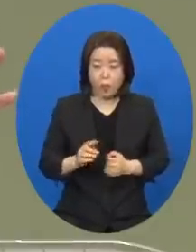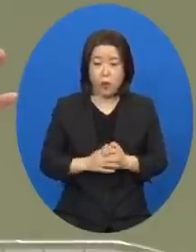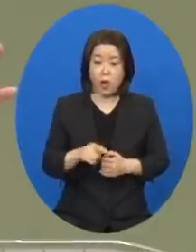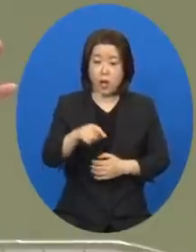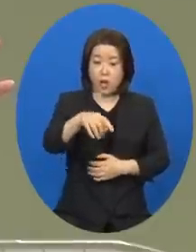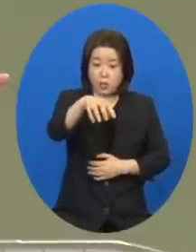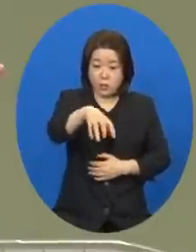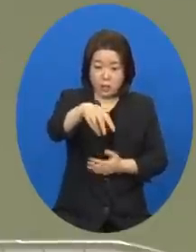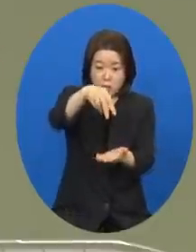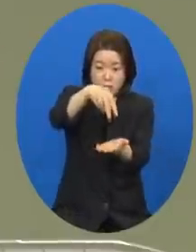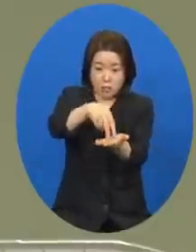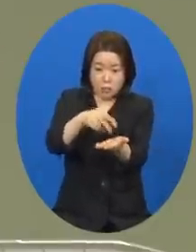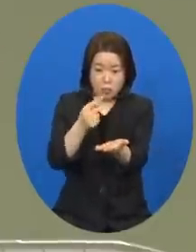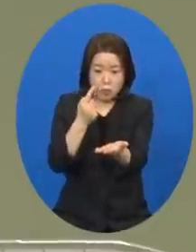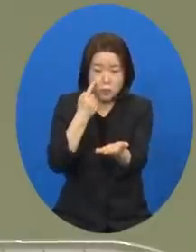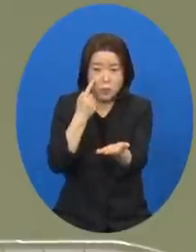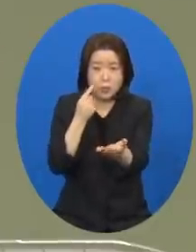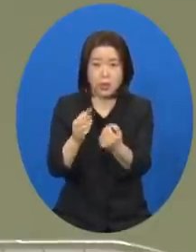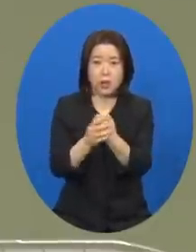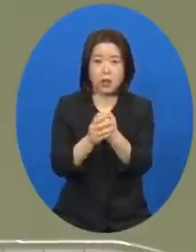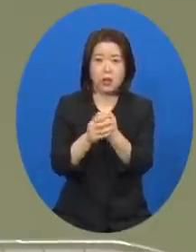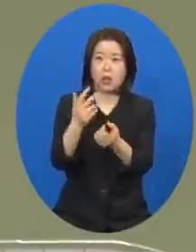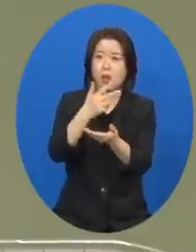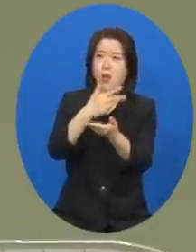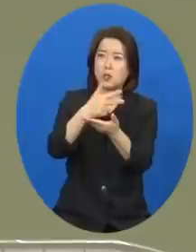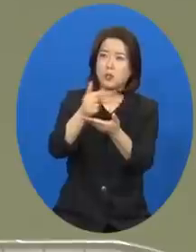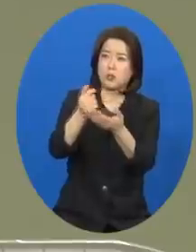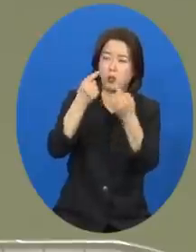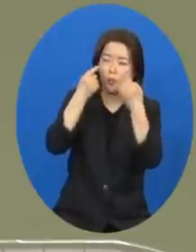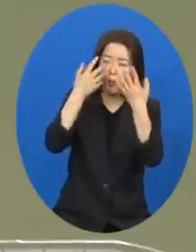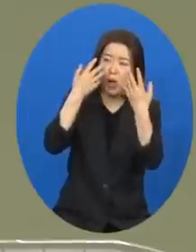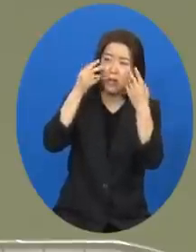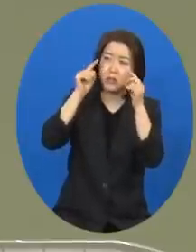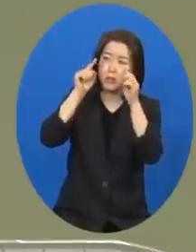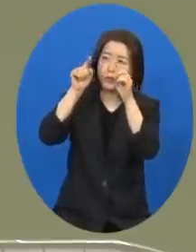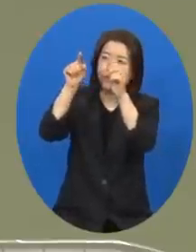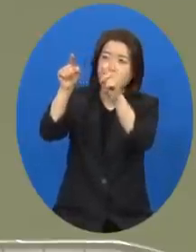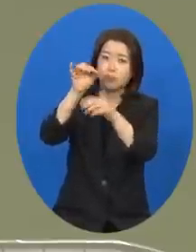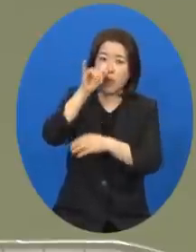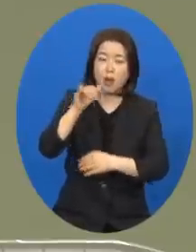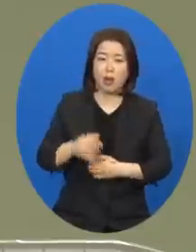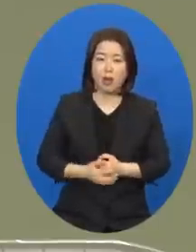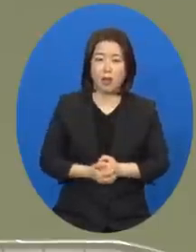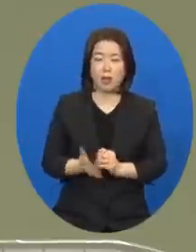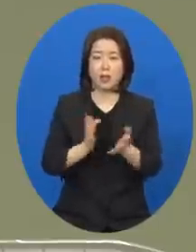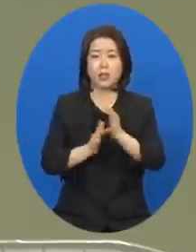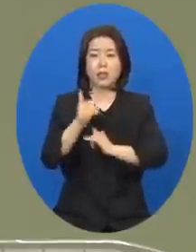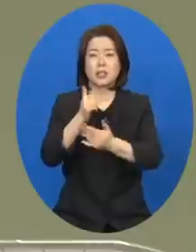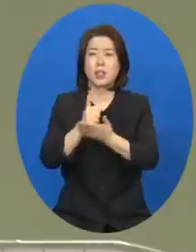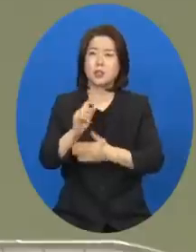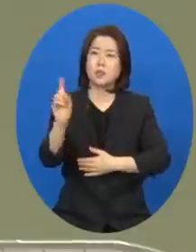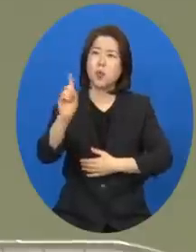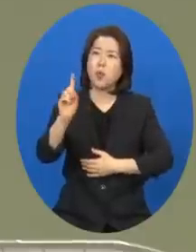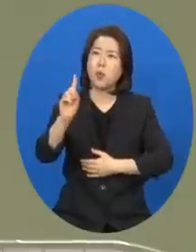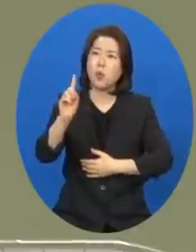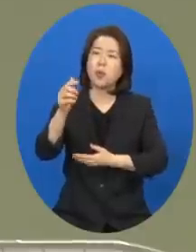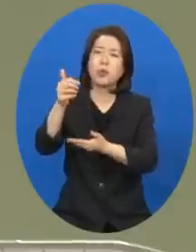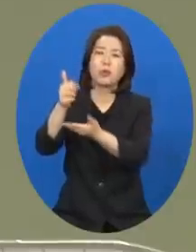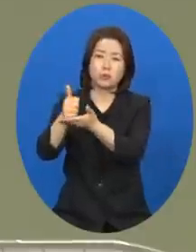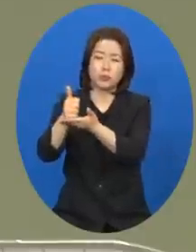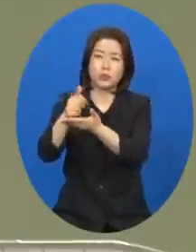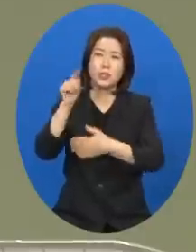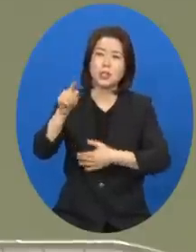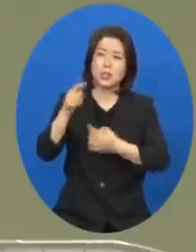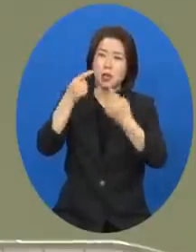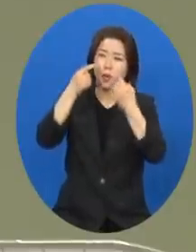서 보니까 주님이 정확하게 보이는 거예요. 예수님은 어떠신 분인가? 그게